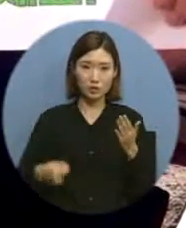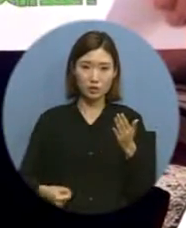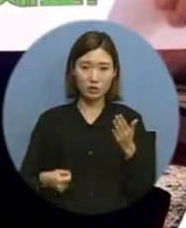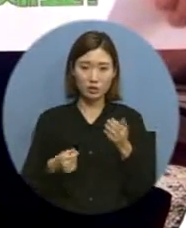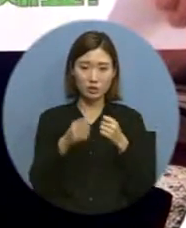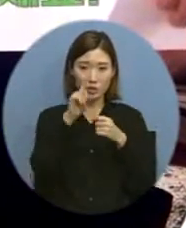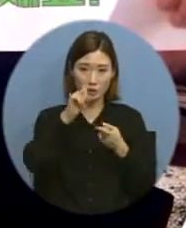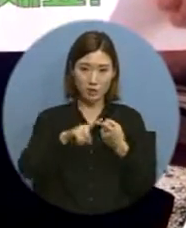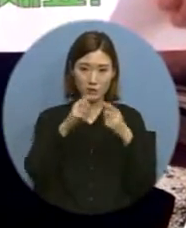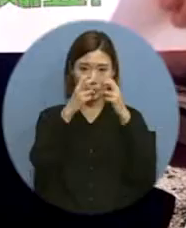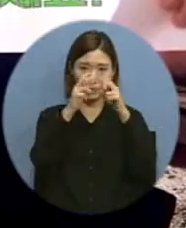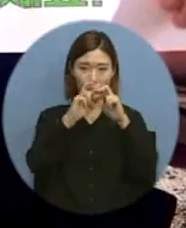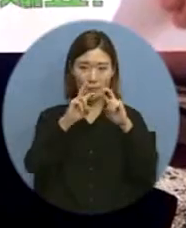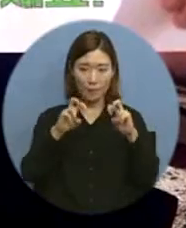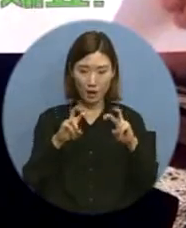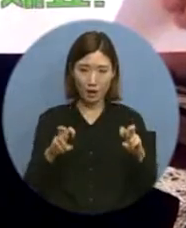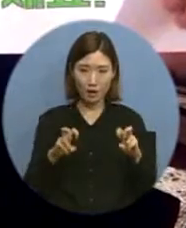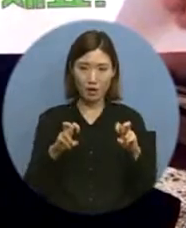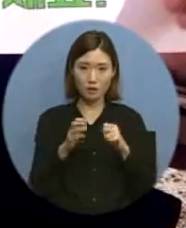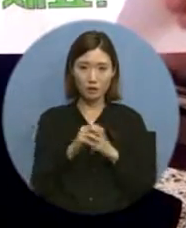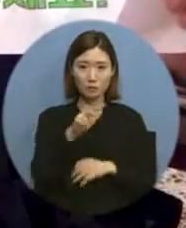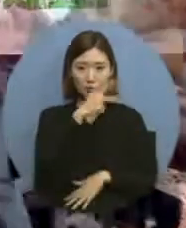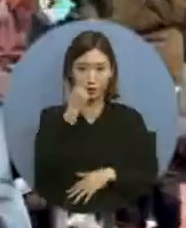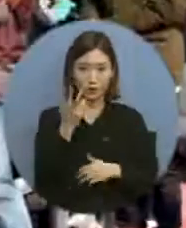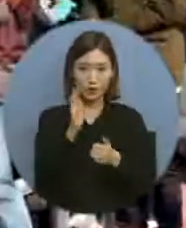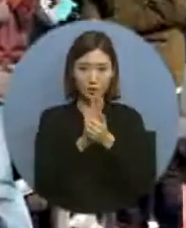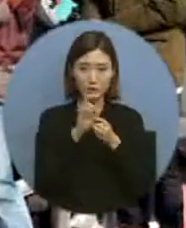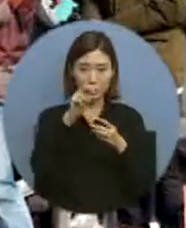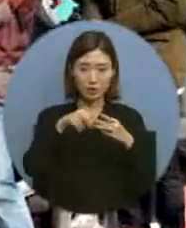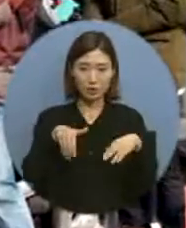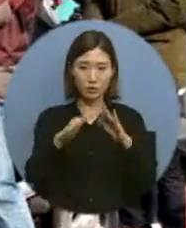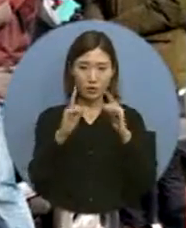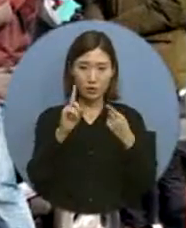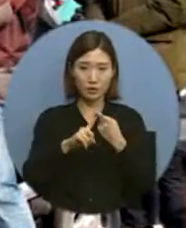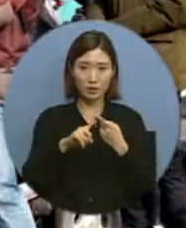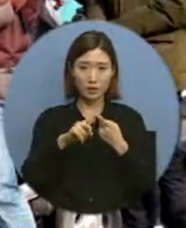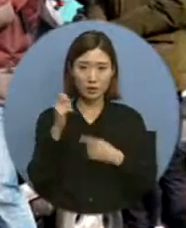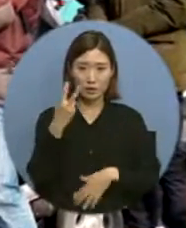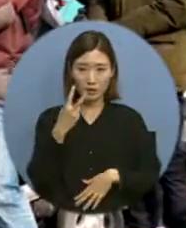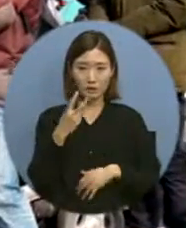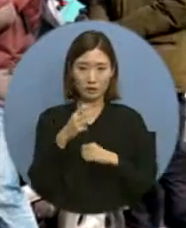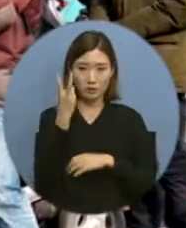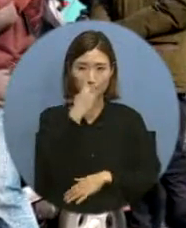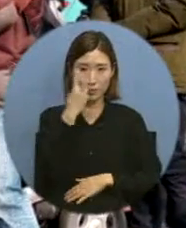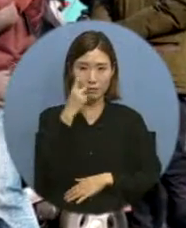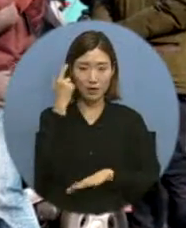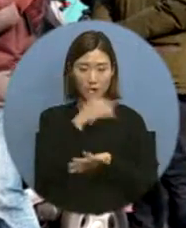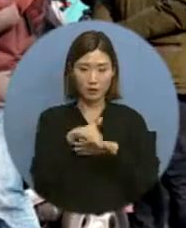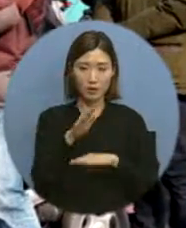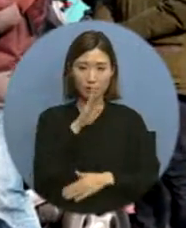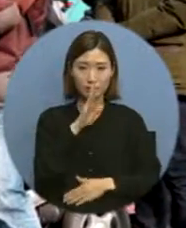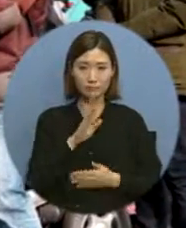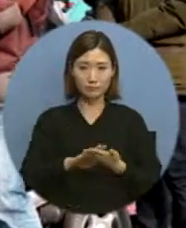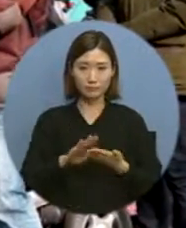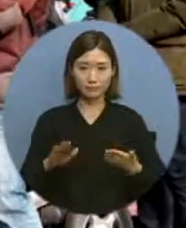뒤 무지개 지원 사업 재개를 위한 대응에 나선다는 계획입니다. CNN 뉴스 박용입니다.